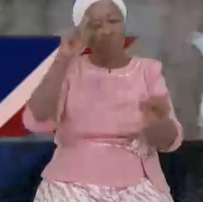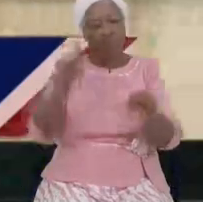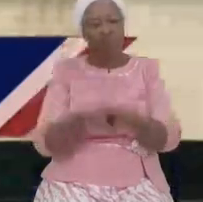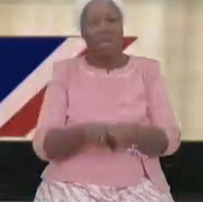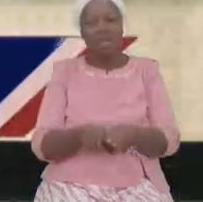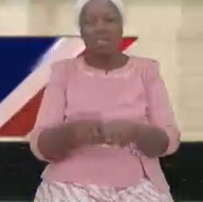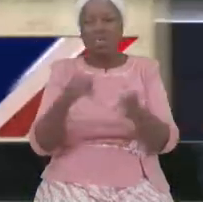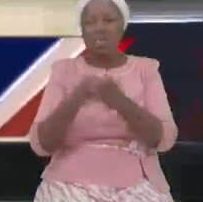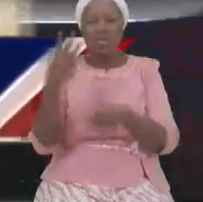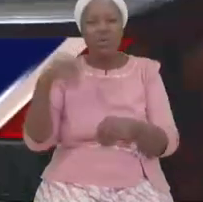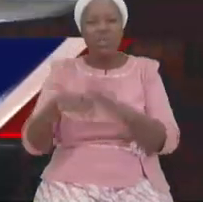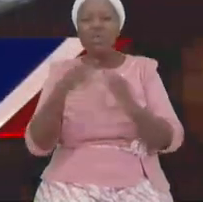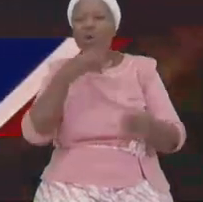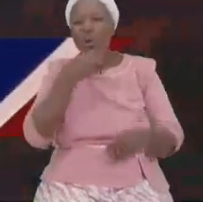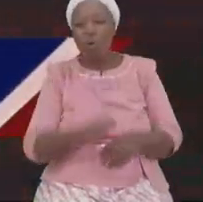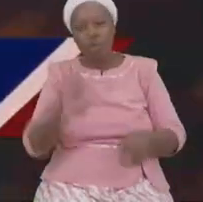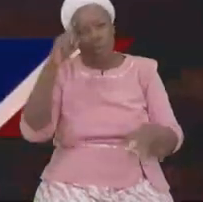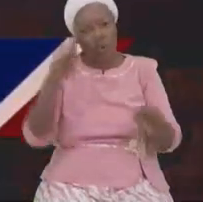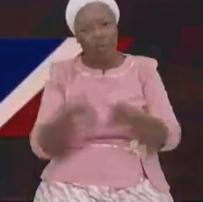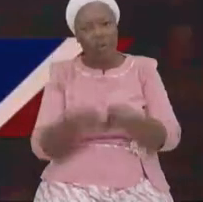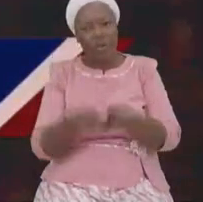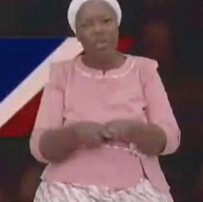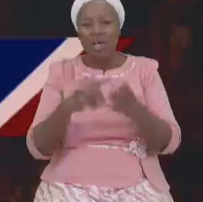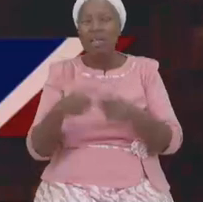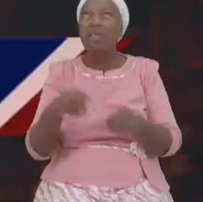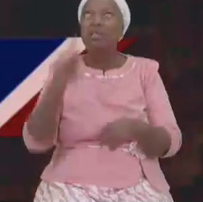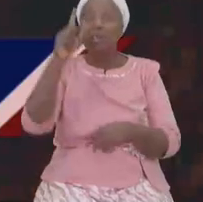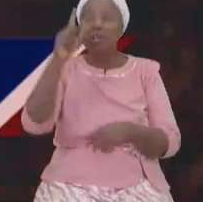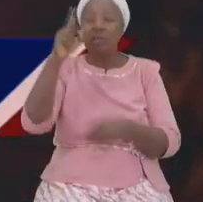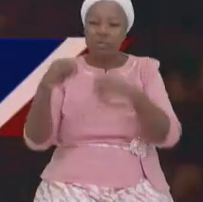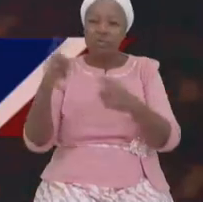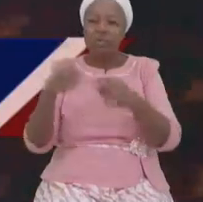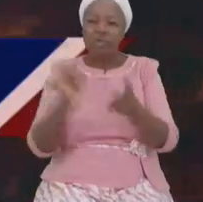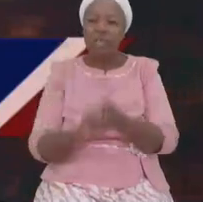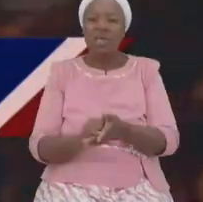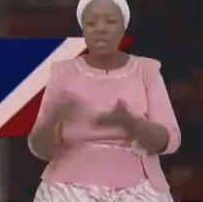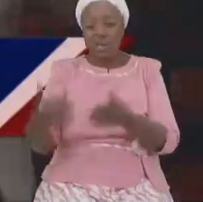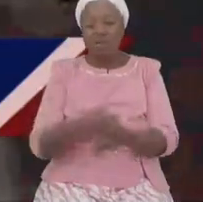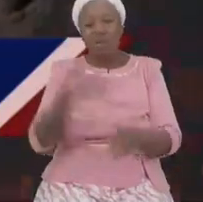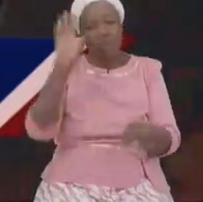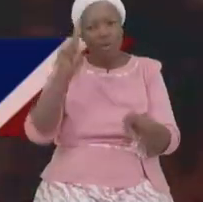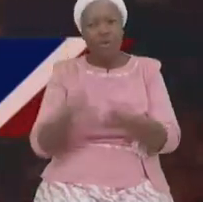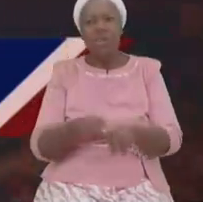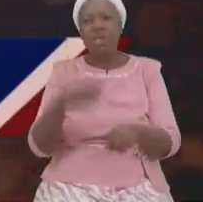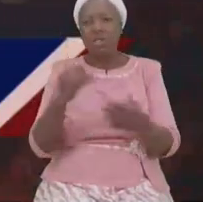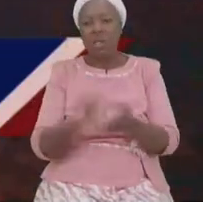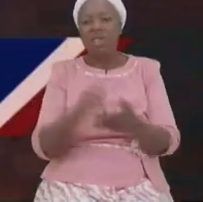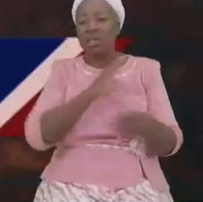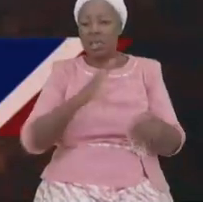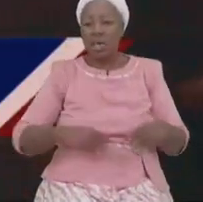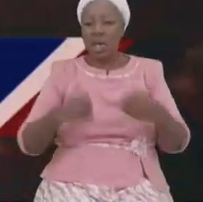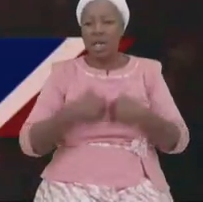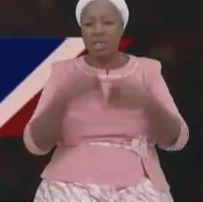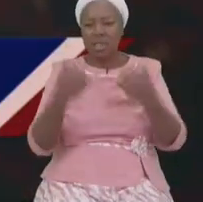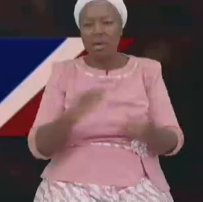dans l'ancienne alliance. Et cela est venu dans la nouvelle alliance. Christ est maintenant devenu